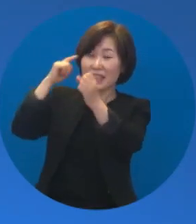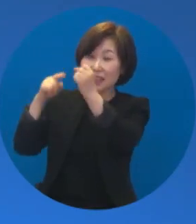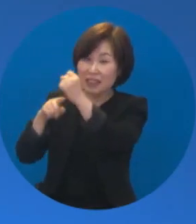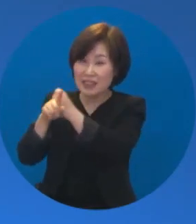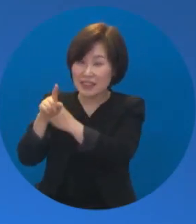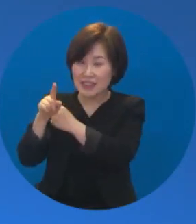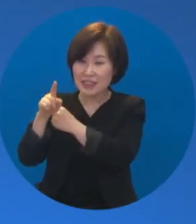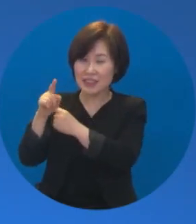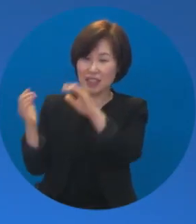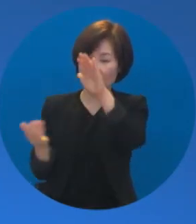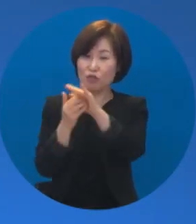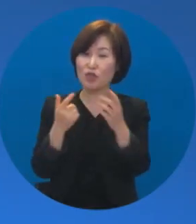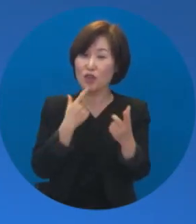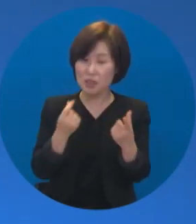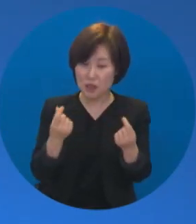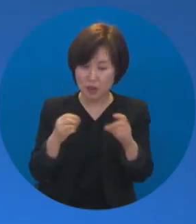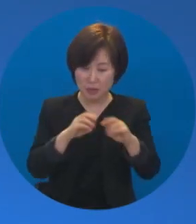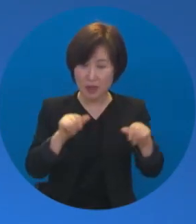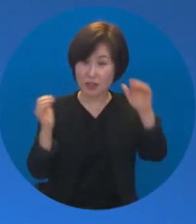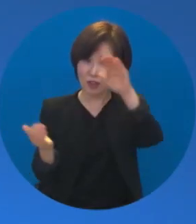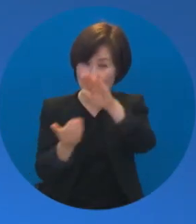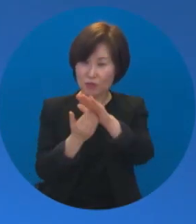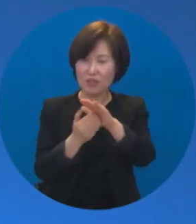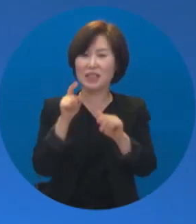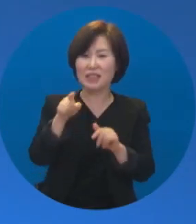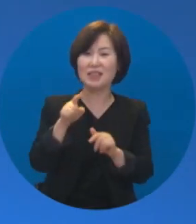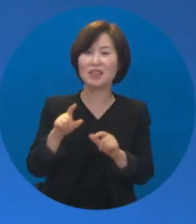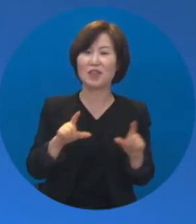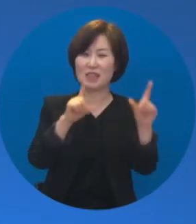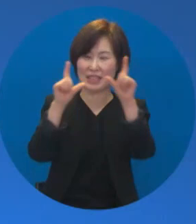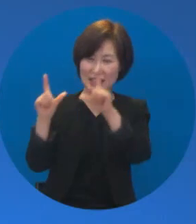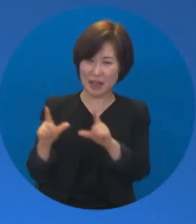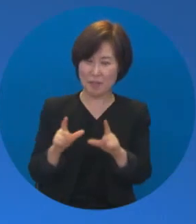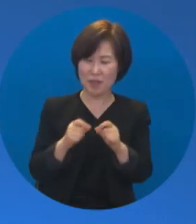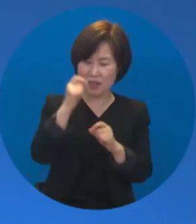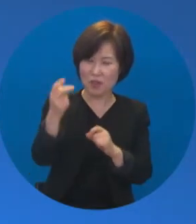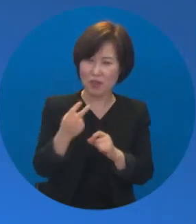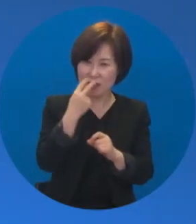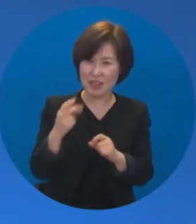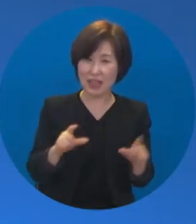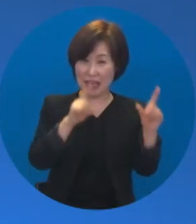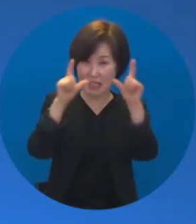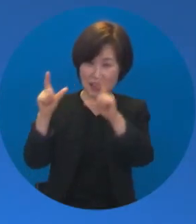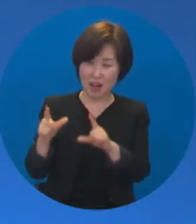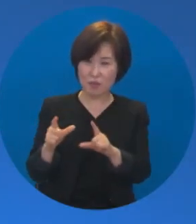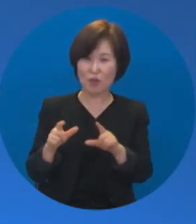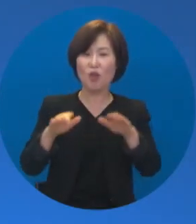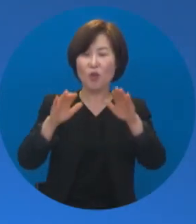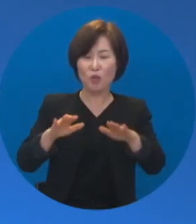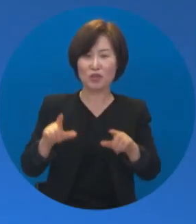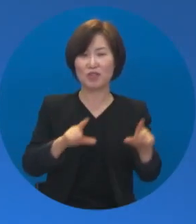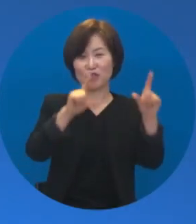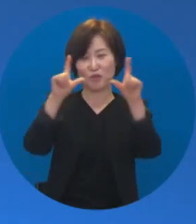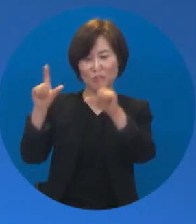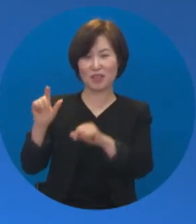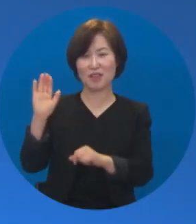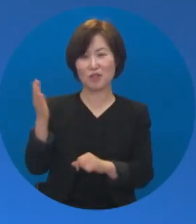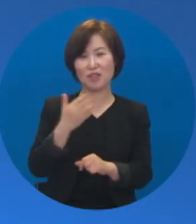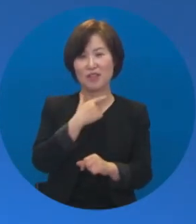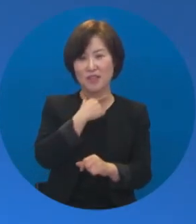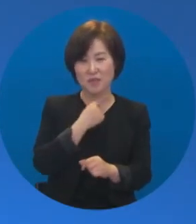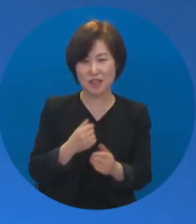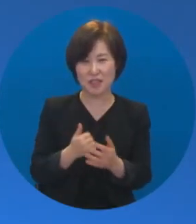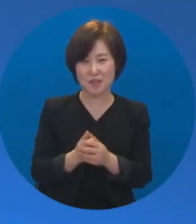것처럼 땅에서도 이루어질 수 있도록 구하는 삶, 그러한 영생의 삶을 우리가 오늘 누리기 원합니다.